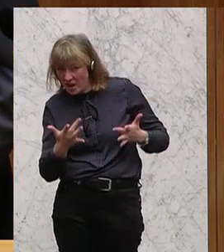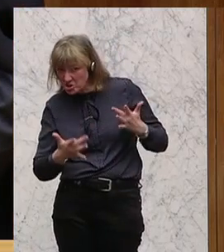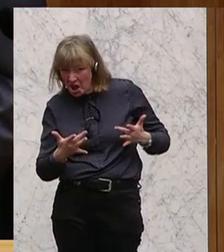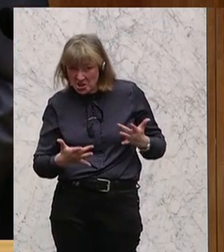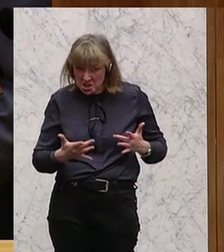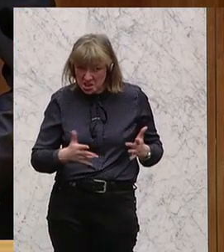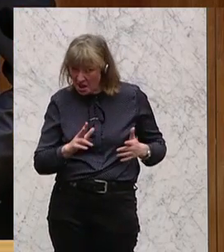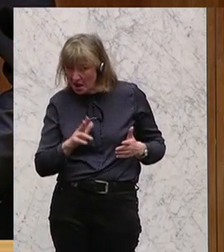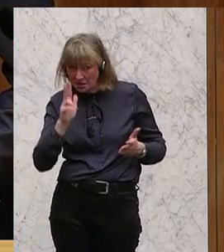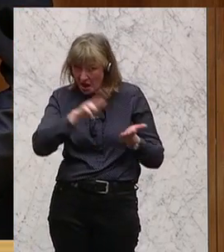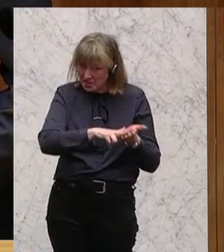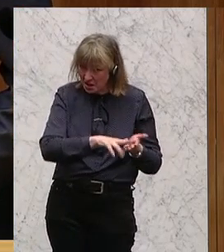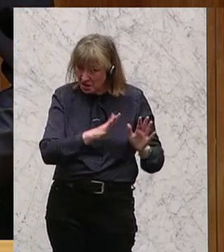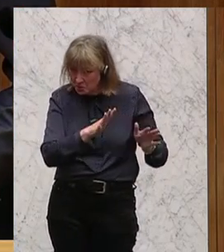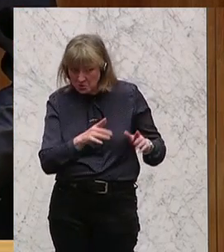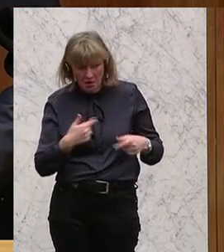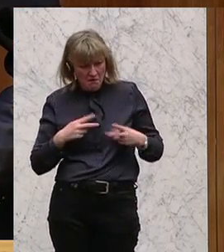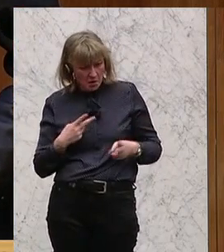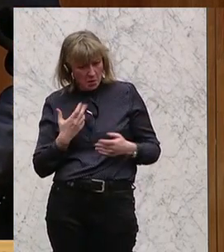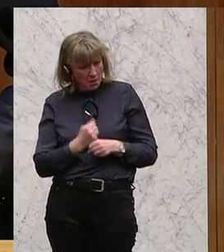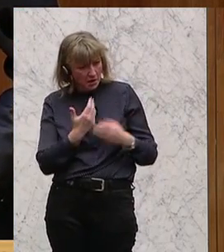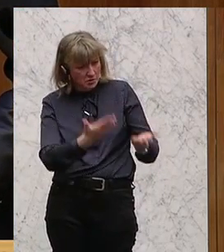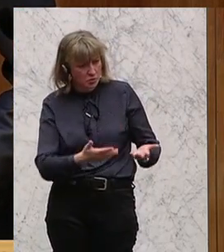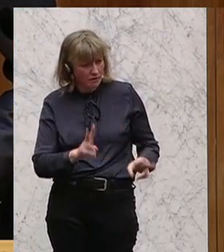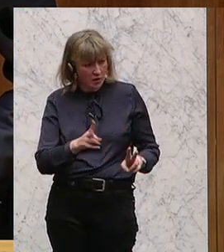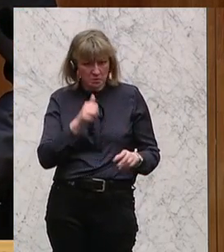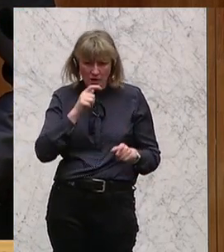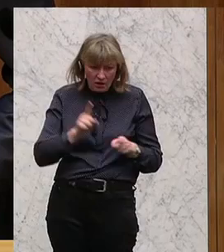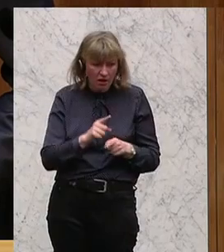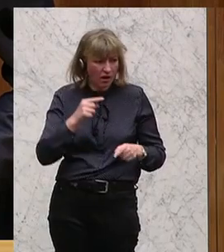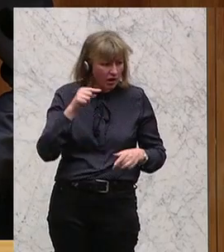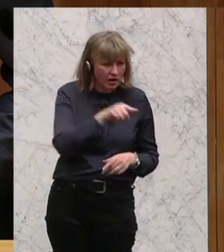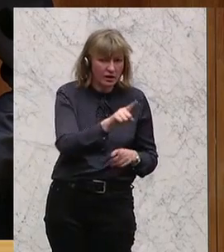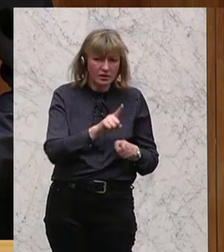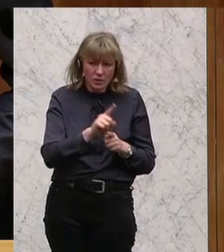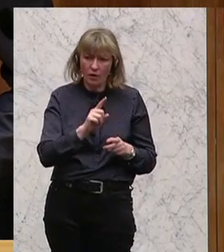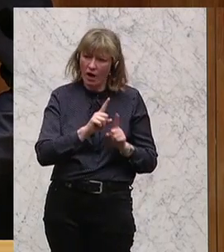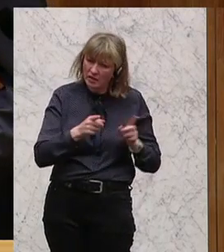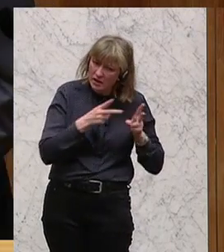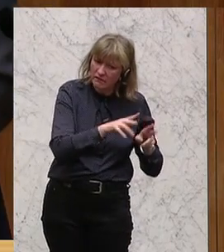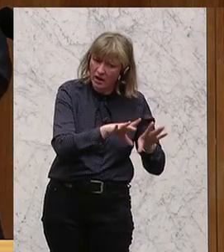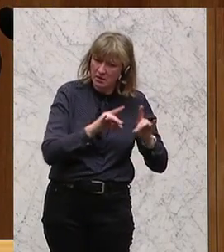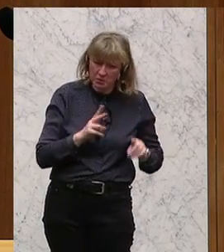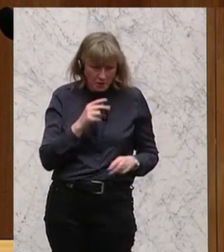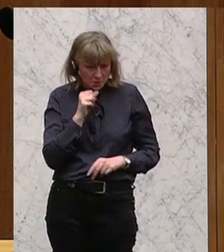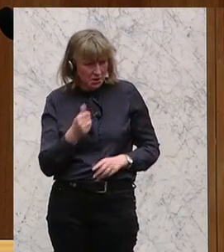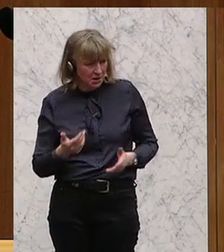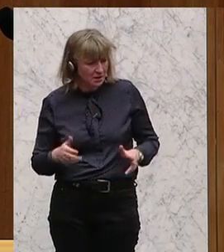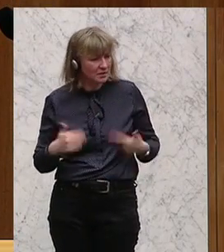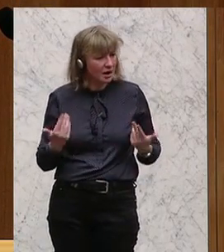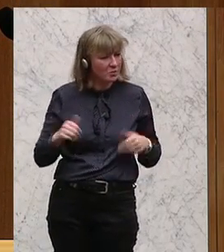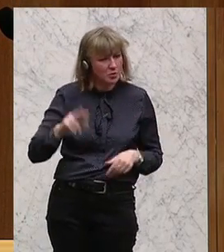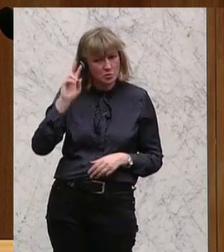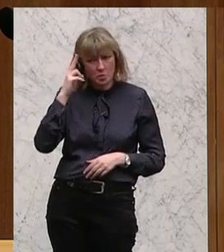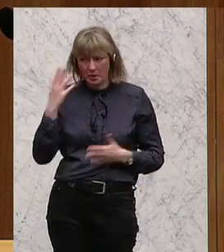die Anerkennung? Und warum tun wir uns das alles an? Und warum gehen wir dann nicht auch dort einen konsequent anderen Weg? Und dann muss man sich nur